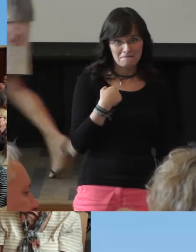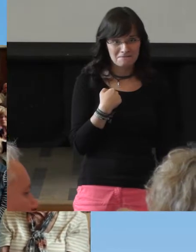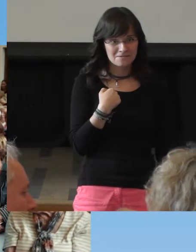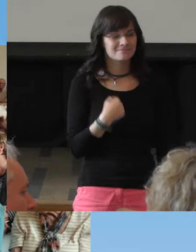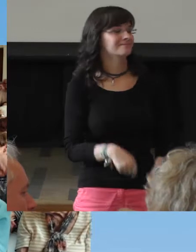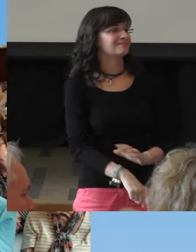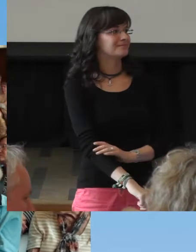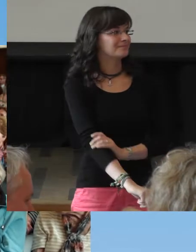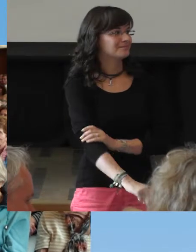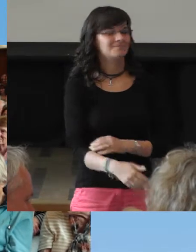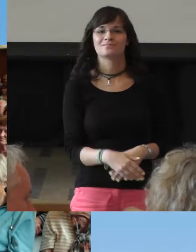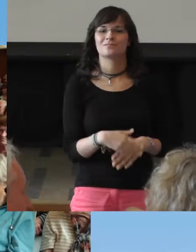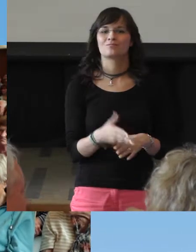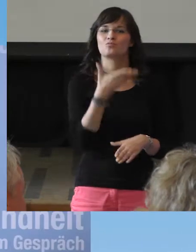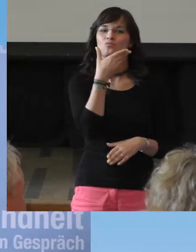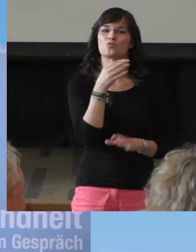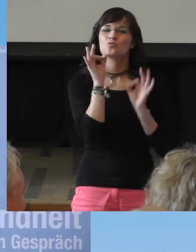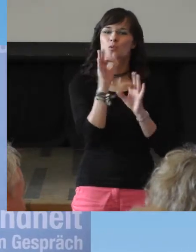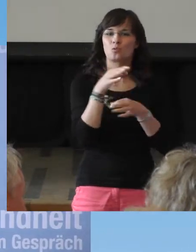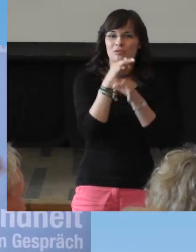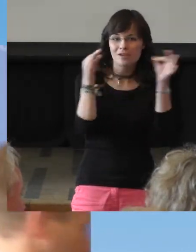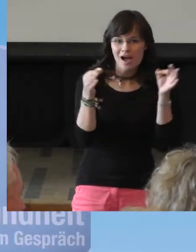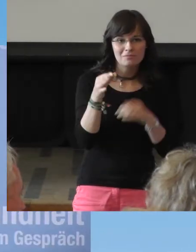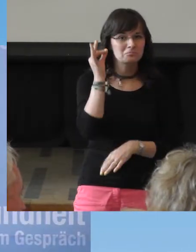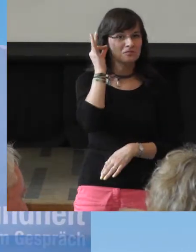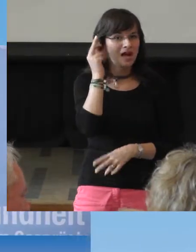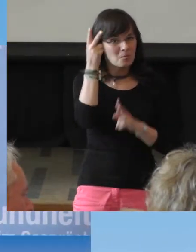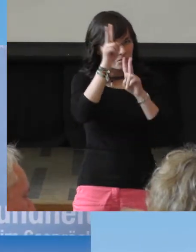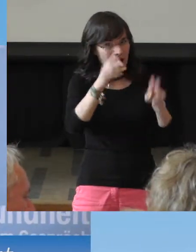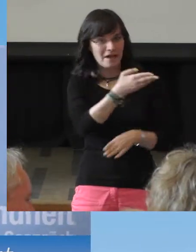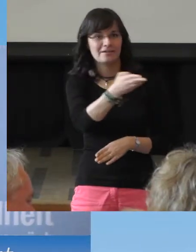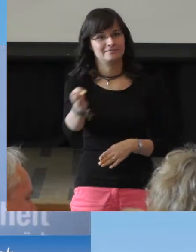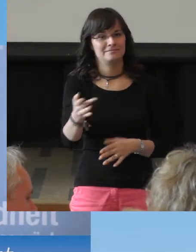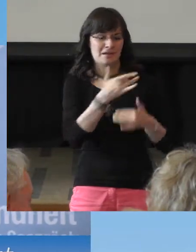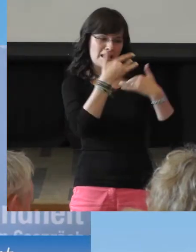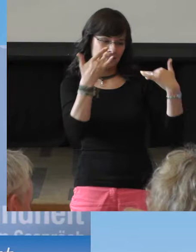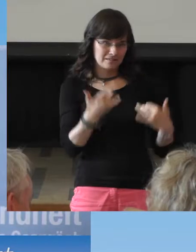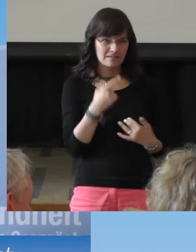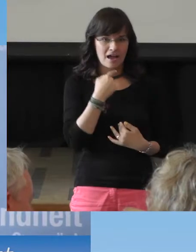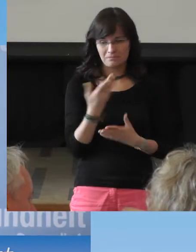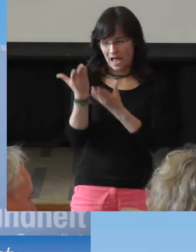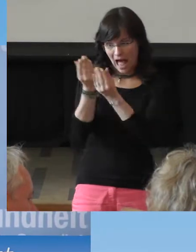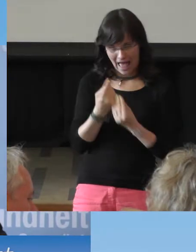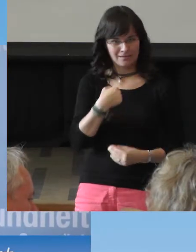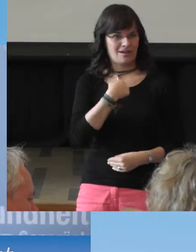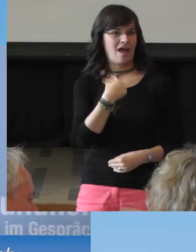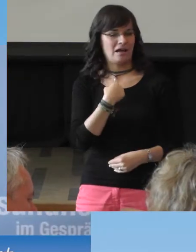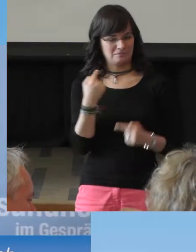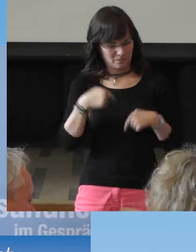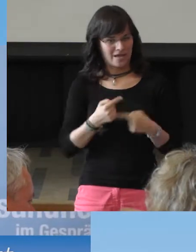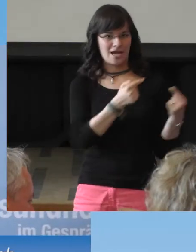Ja, schönen guten Tag, meine Damen und Herren. Ich darf mich erst mal recht herzlich bedanken für die Einladung zu der